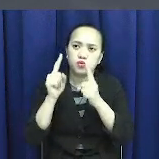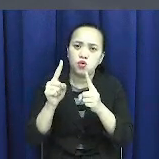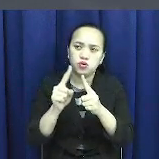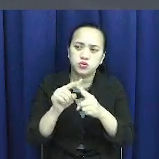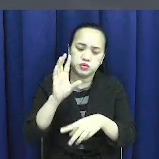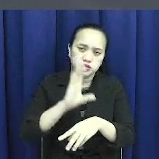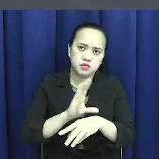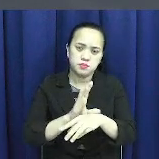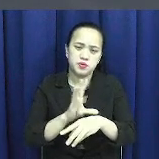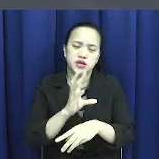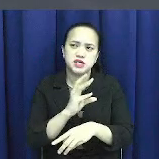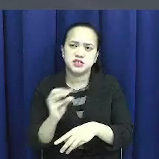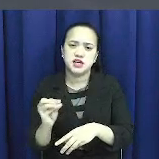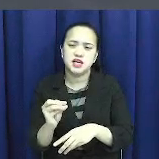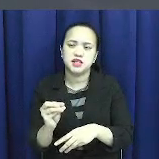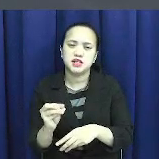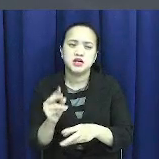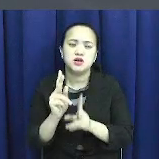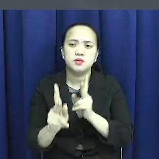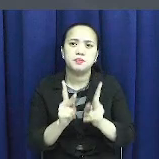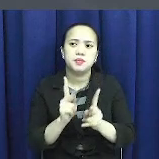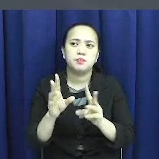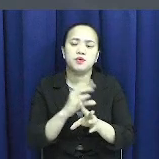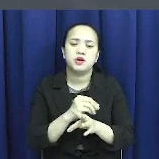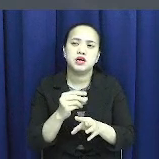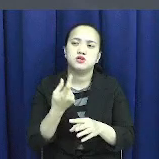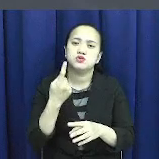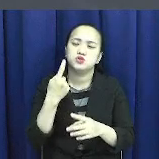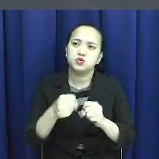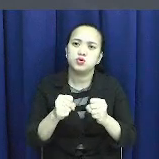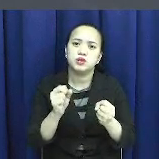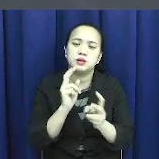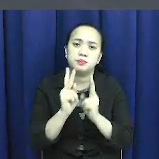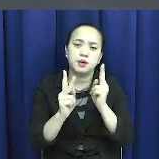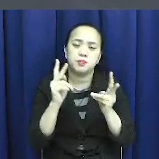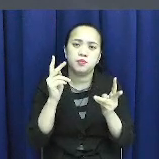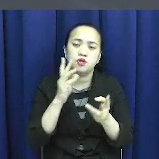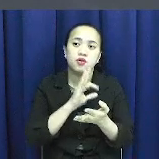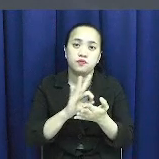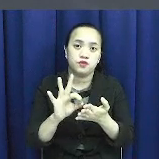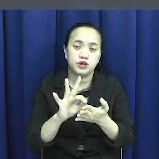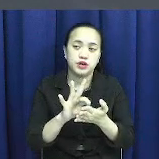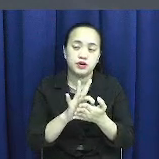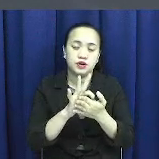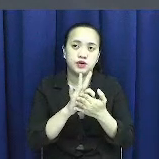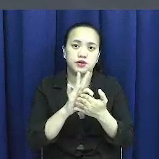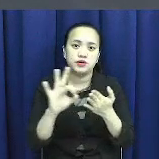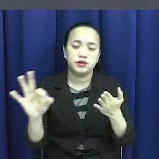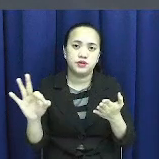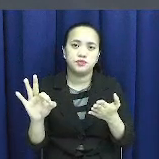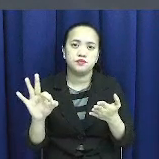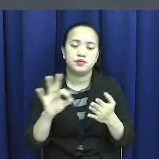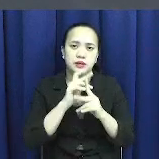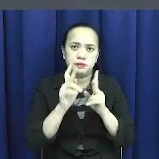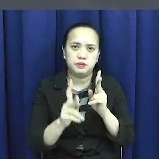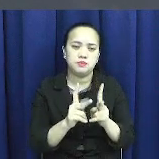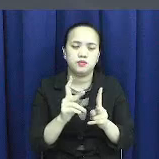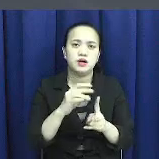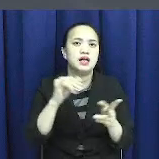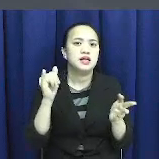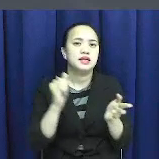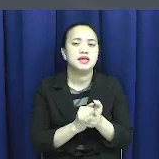doon sa tao na yon, upang yung tao na yon ay patawarin ng Diyos. Ganon din po para sa kasalanan ng buong